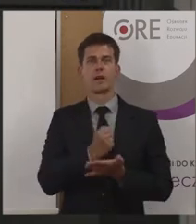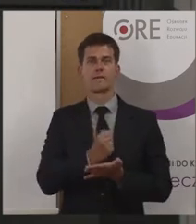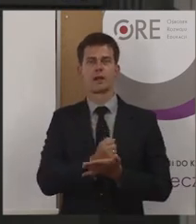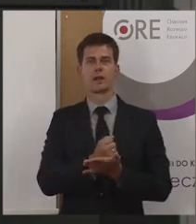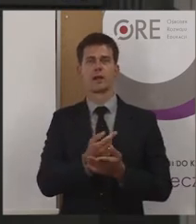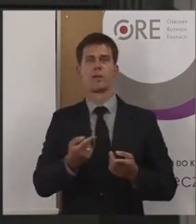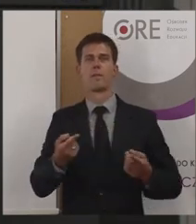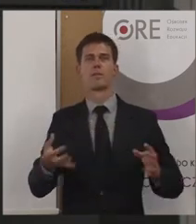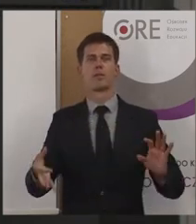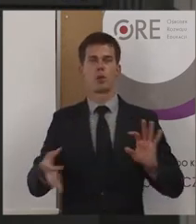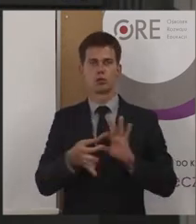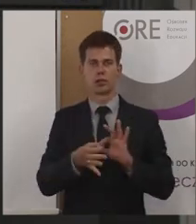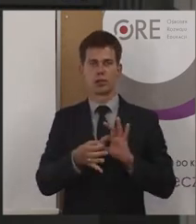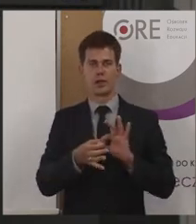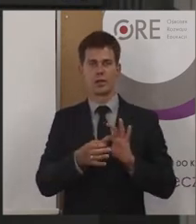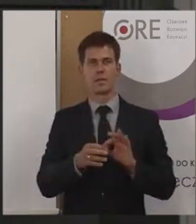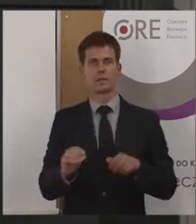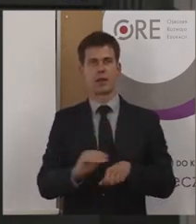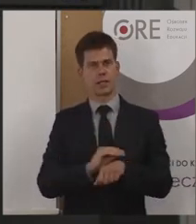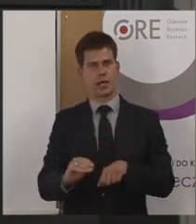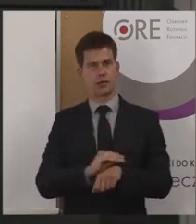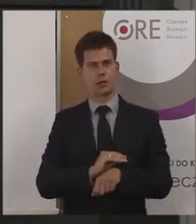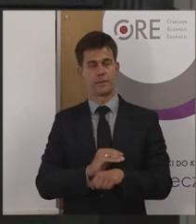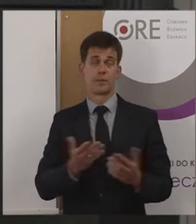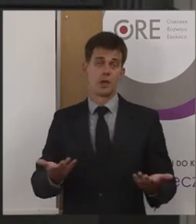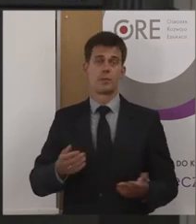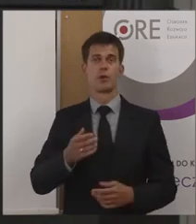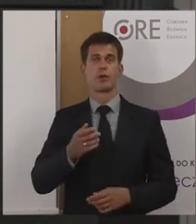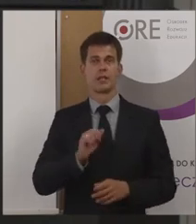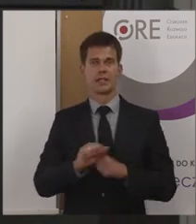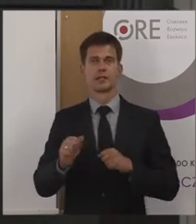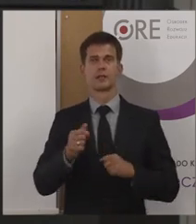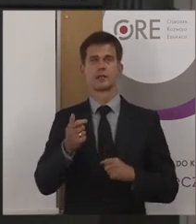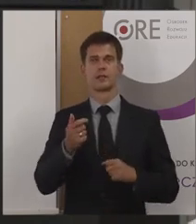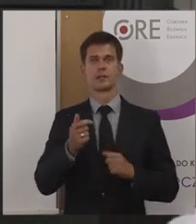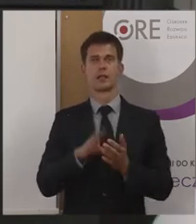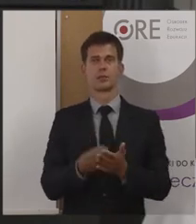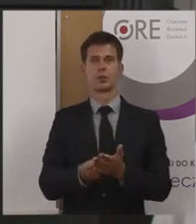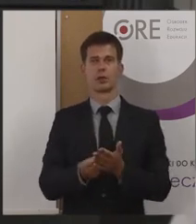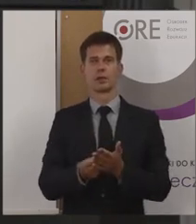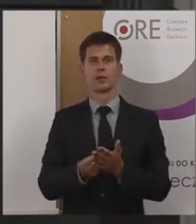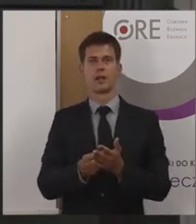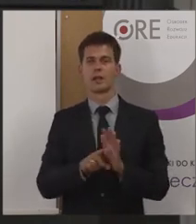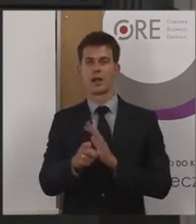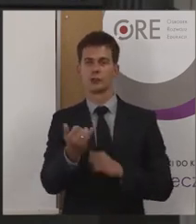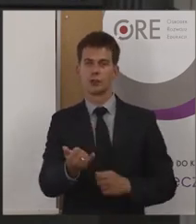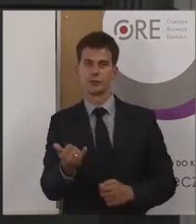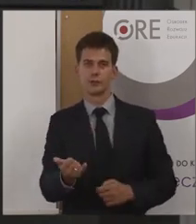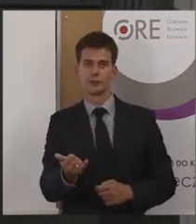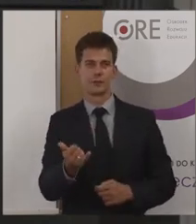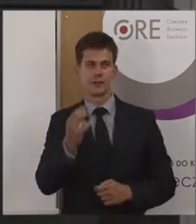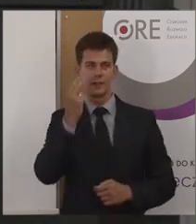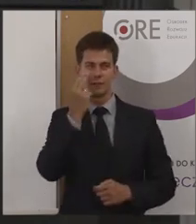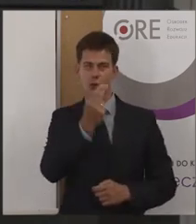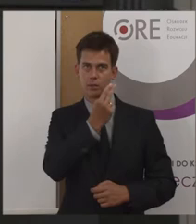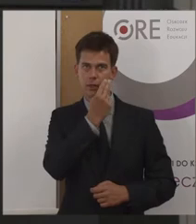adaptacji pewnych materiałów, bo pewne materiały trzeba by zaadoptować dla dzieci, na przykład